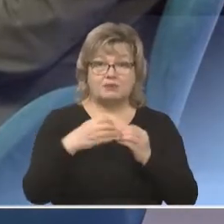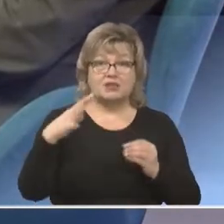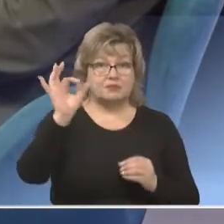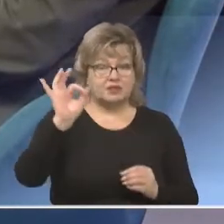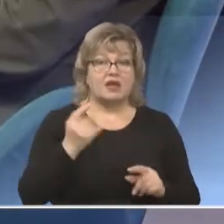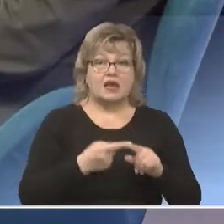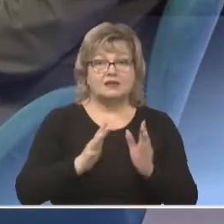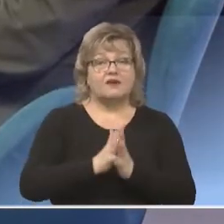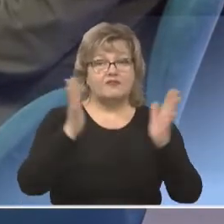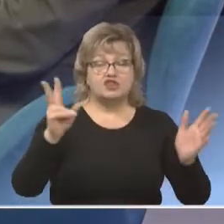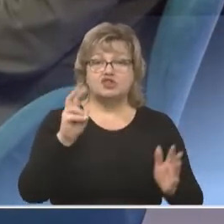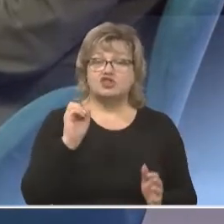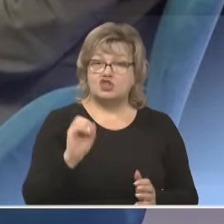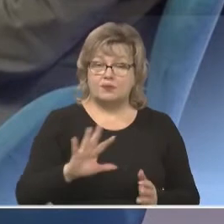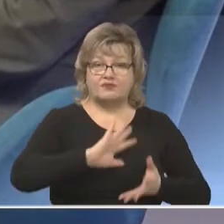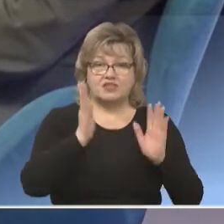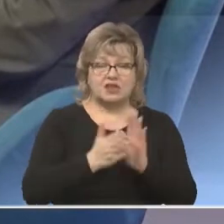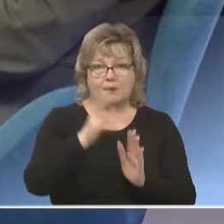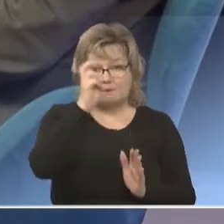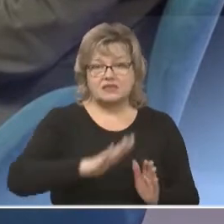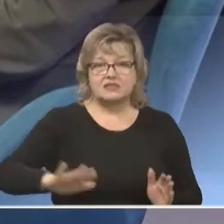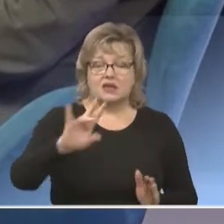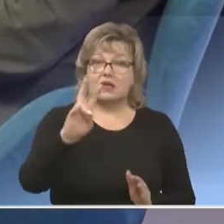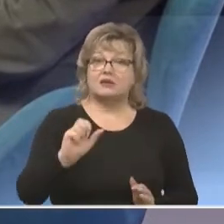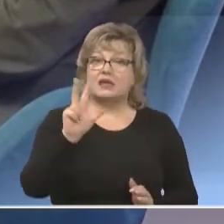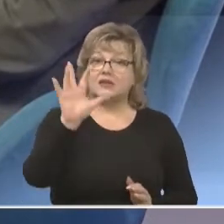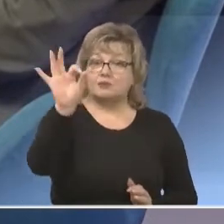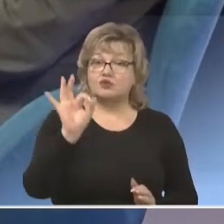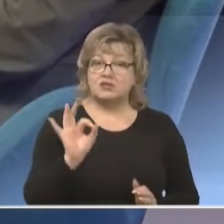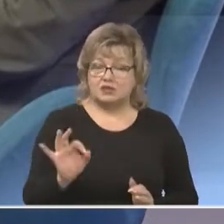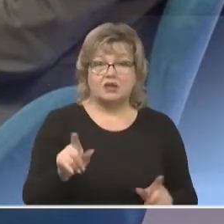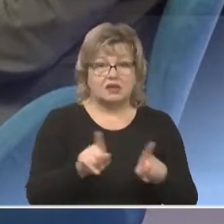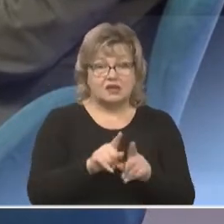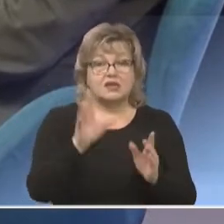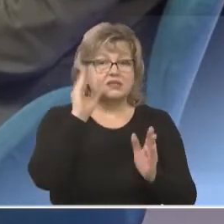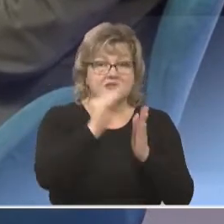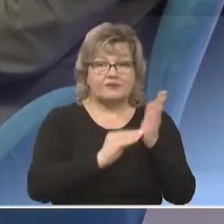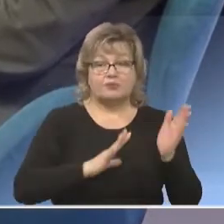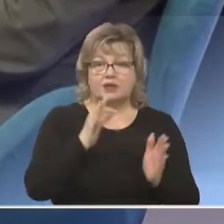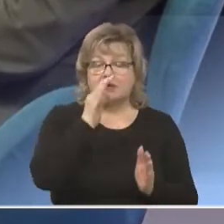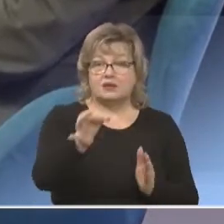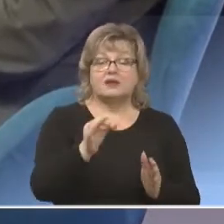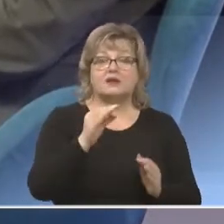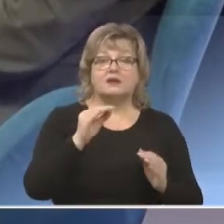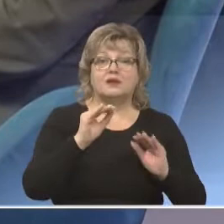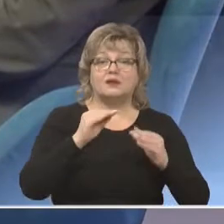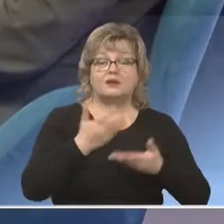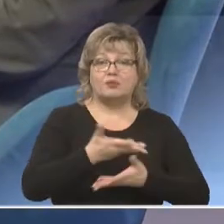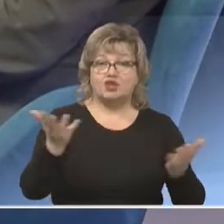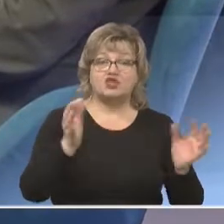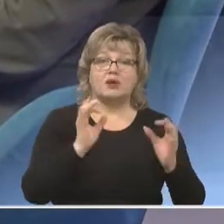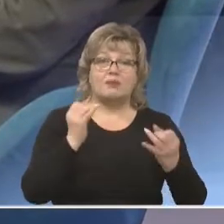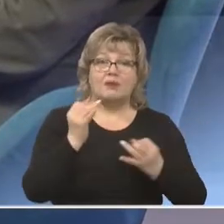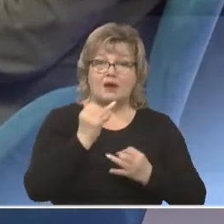это выше, чем в целом по стране всего лишь на 3%. Вот такие цифры были озвучены на публичном отчете Минэкономразвития за последние 5